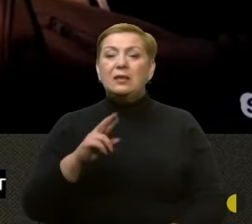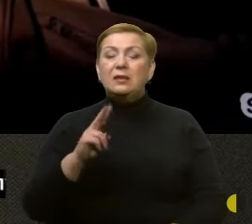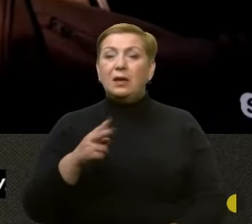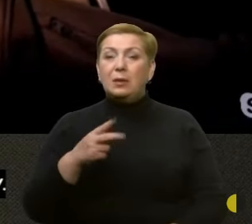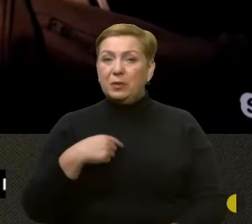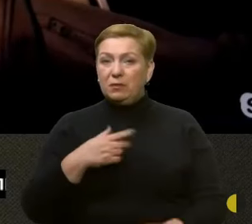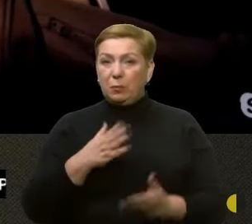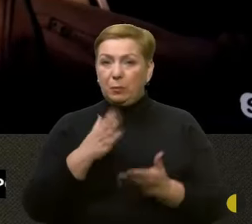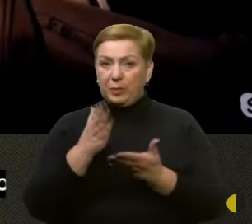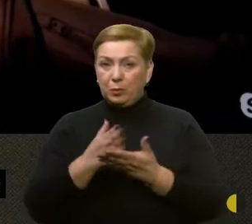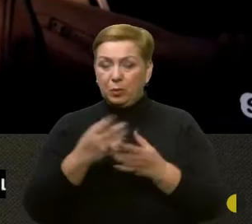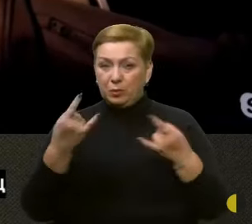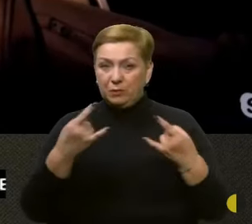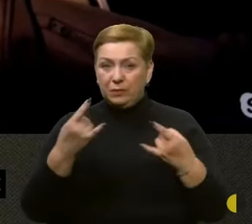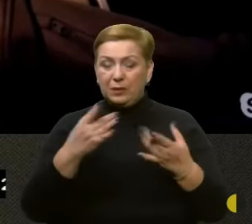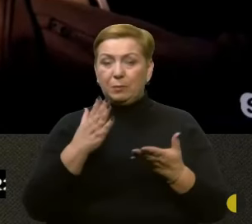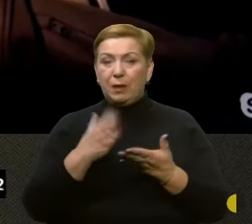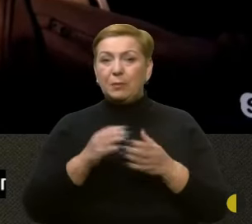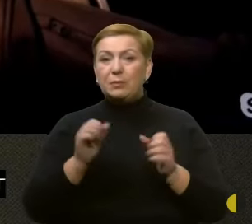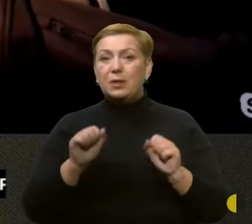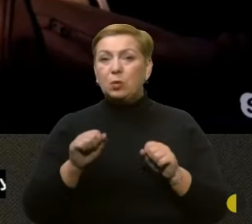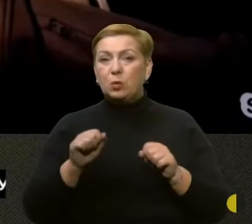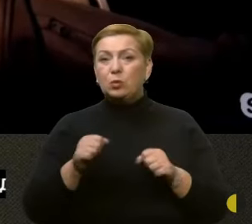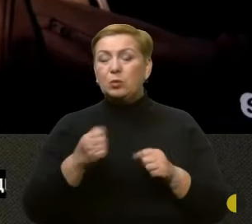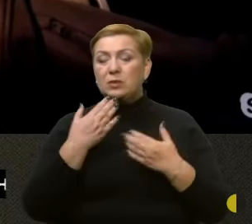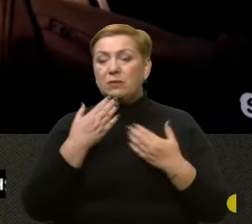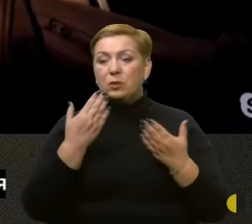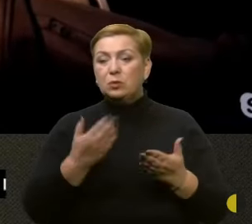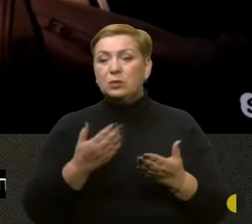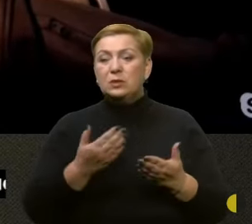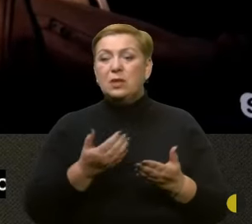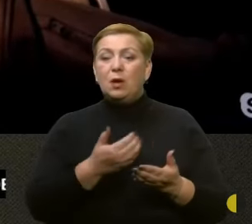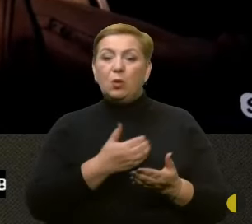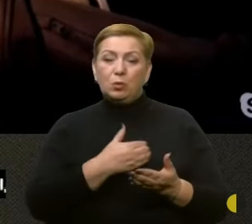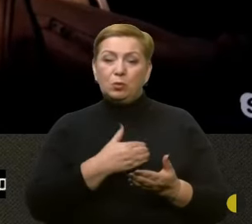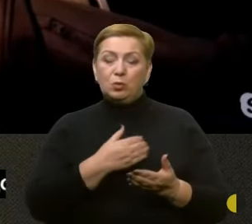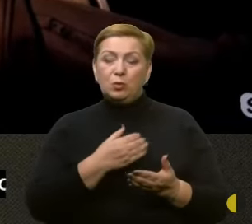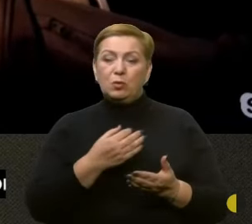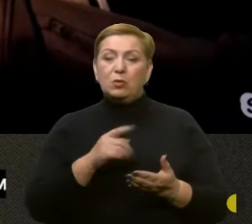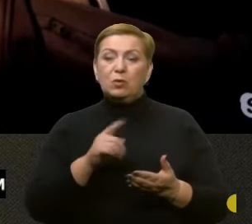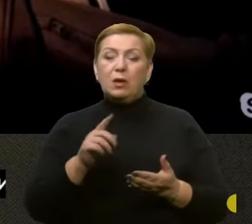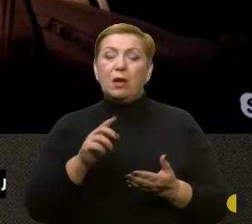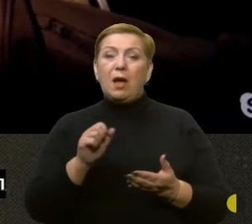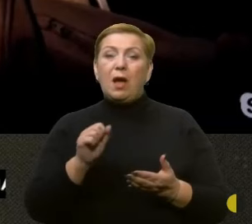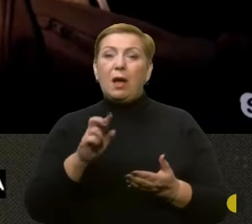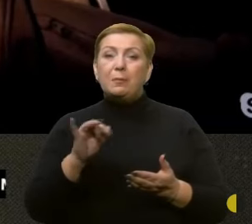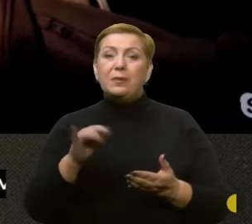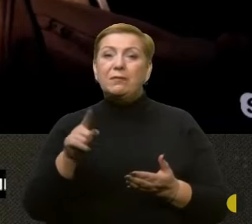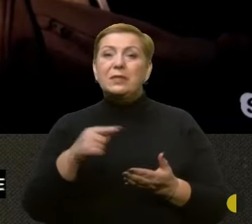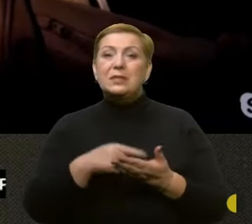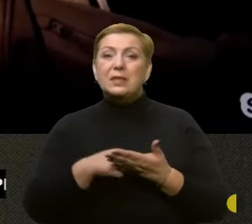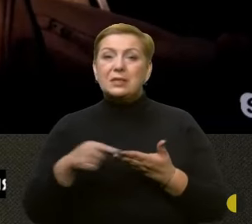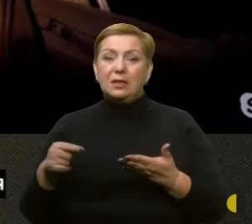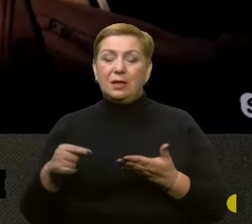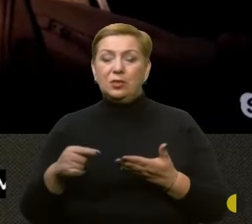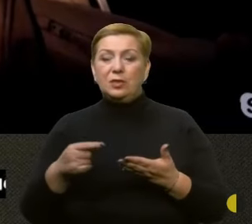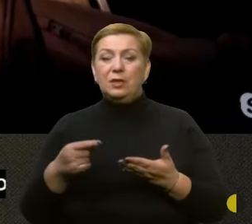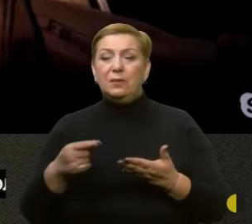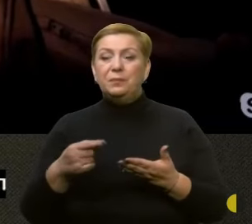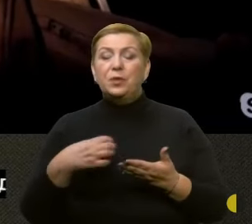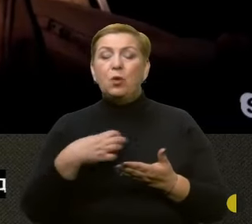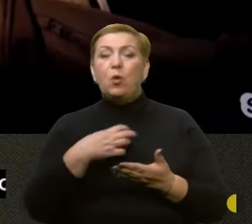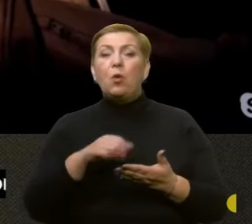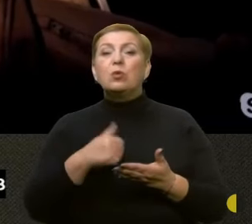і маємо нагоду звернутися до наших телеглядачів, я хочу, аби ви зазначили про якісь основні потреби наших оборонців на